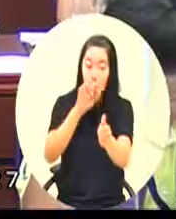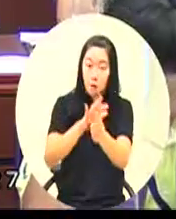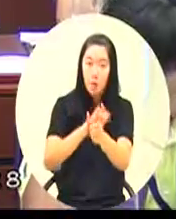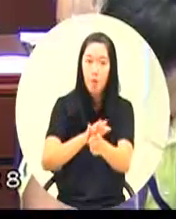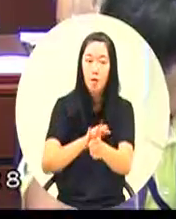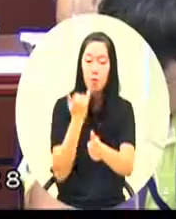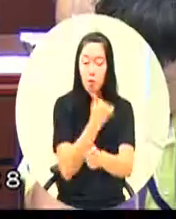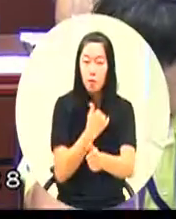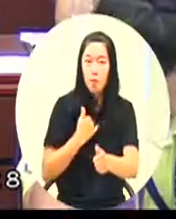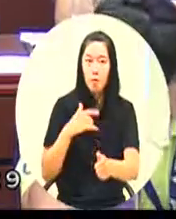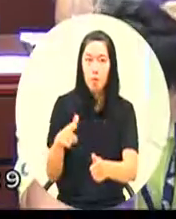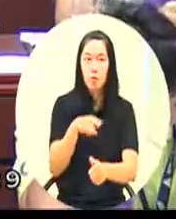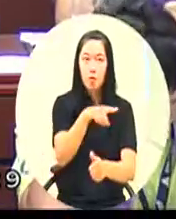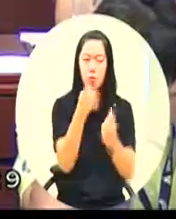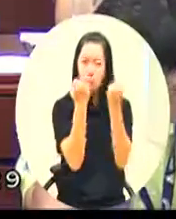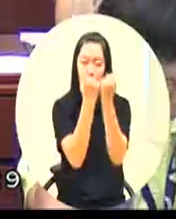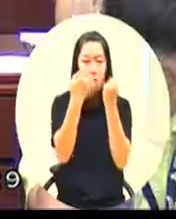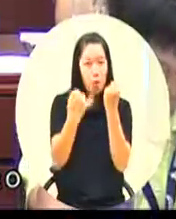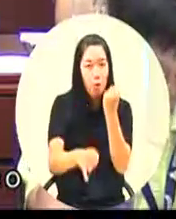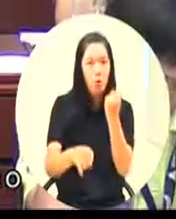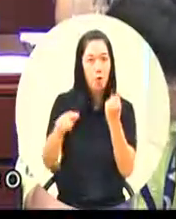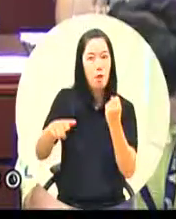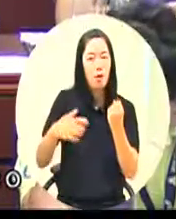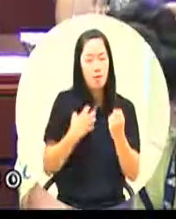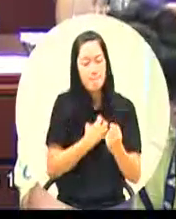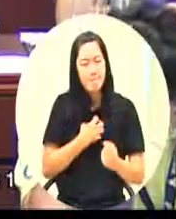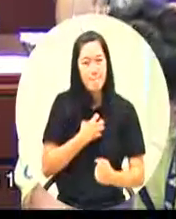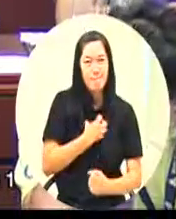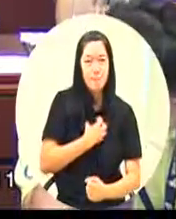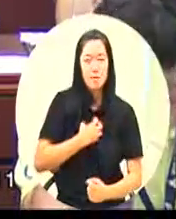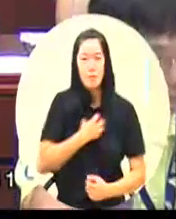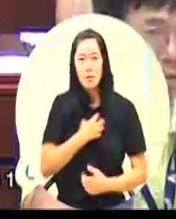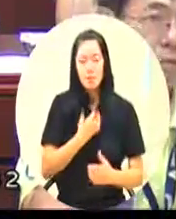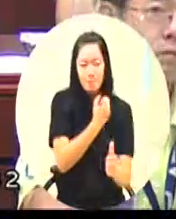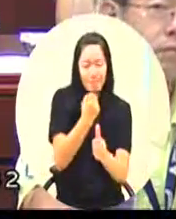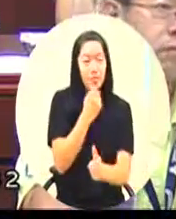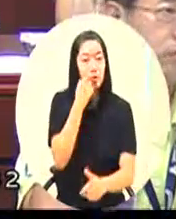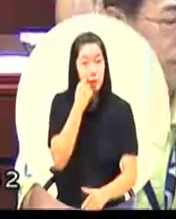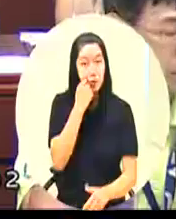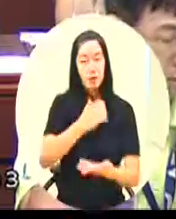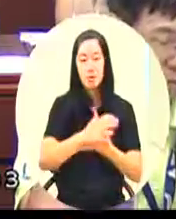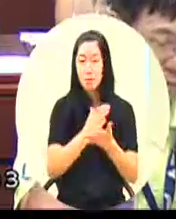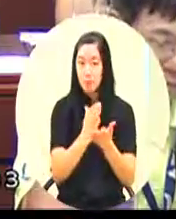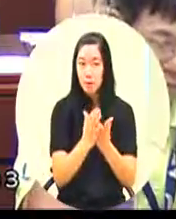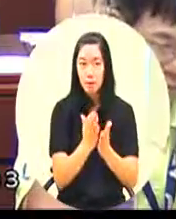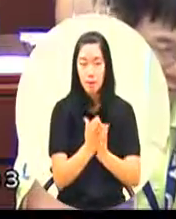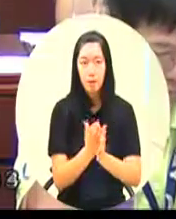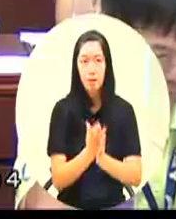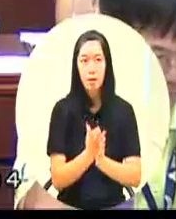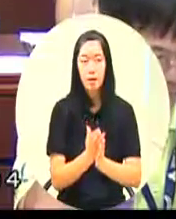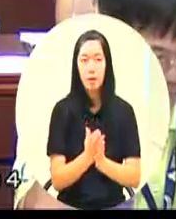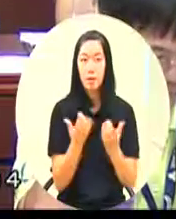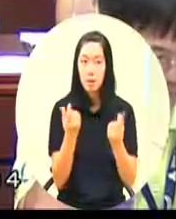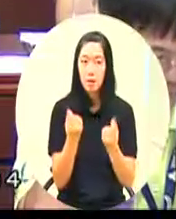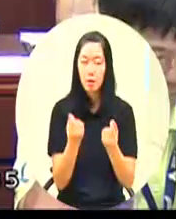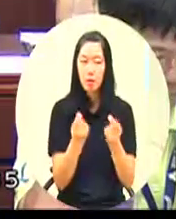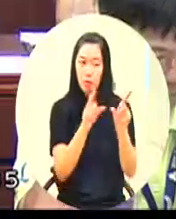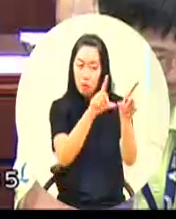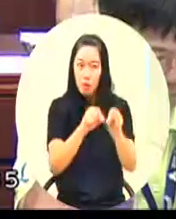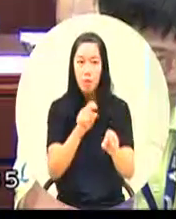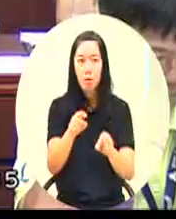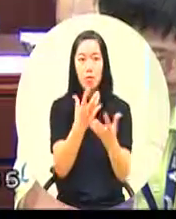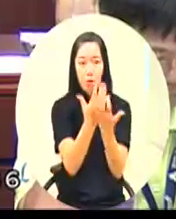些行为偏差，有一些情绪哈比较难以控制等等，他也会就是依孩子的特别需要